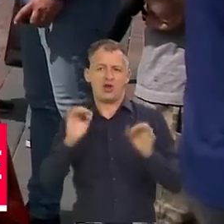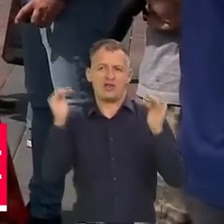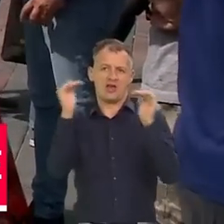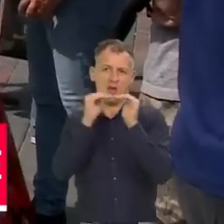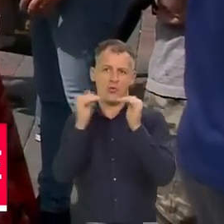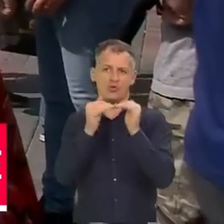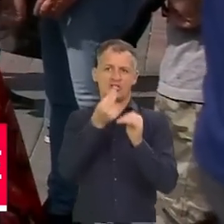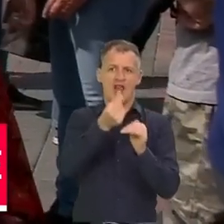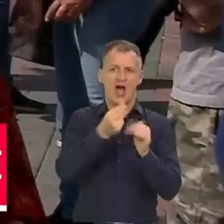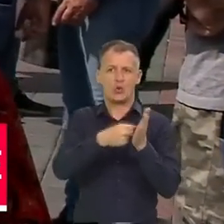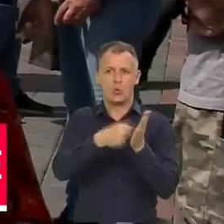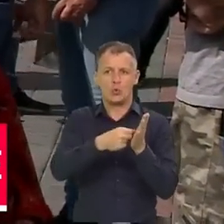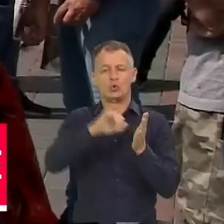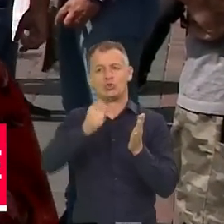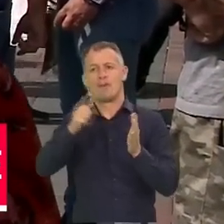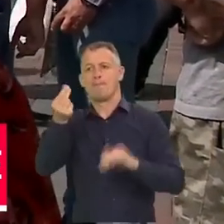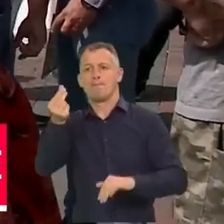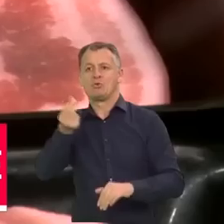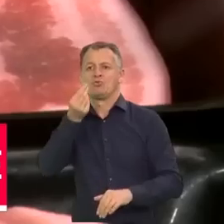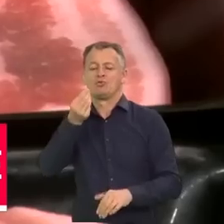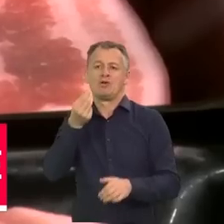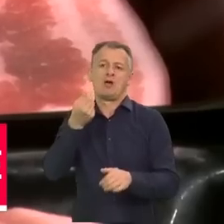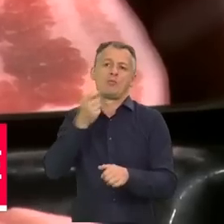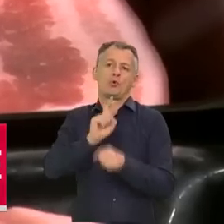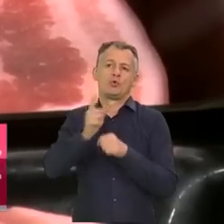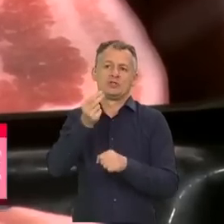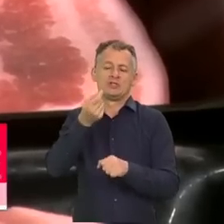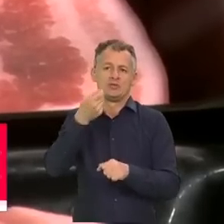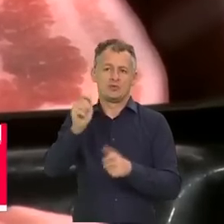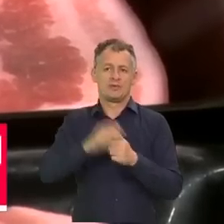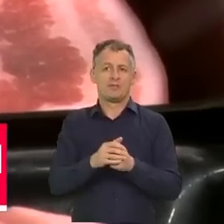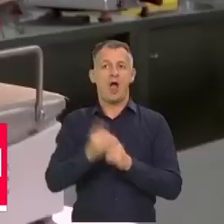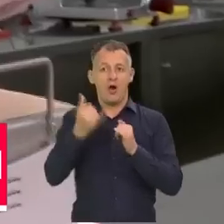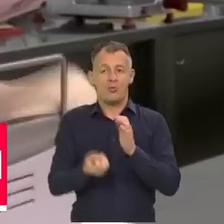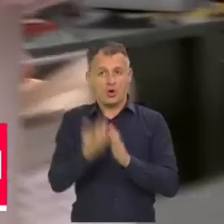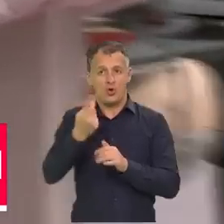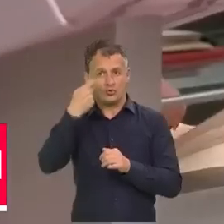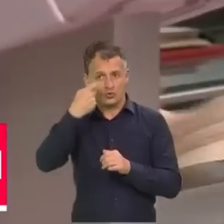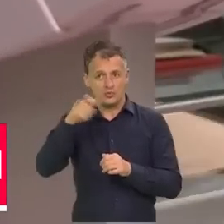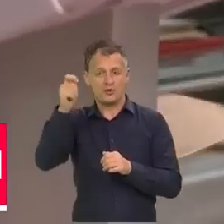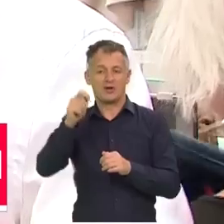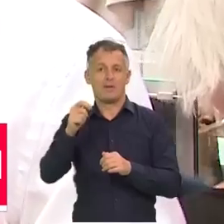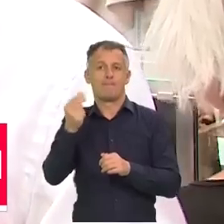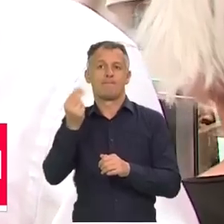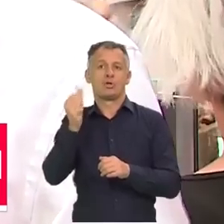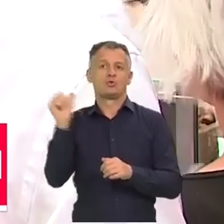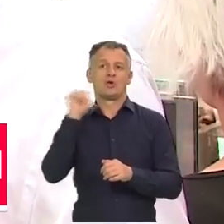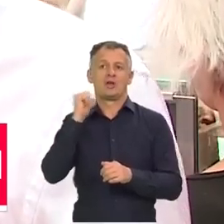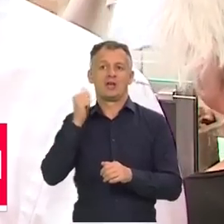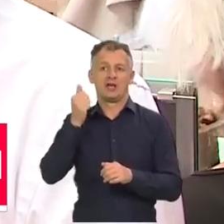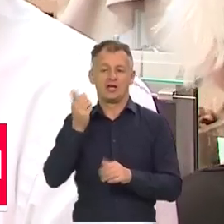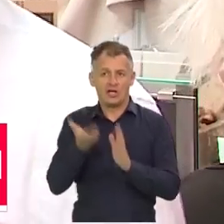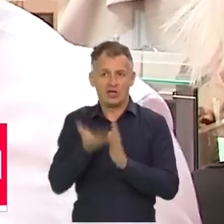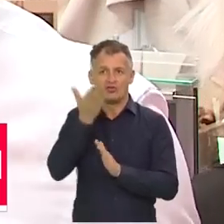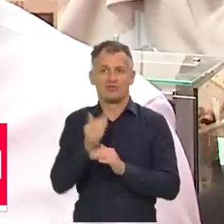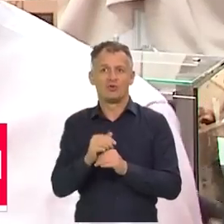prețuri, da? O mă aștepta și vremuri mai bune. Iar acum, cu noile modificări fiscale, prețul cărnii va crește iar. S-a îngrășat porcul înainte